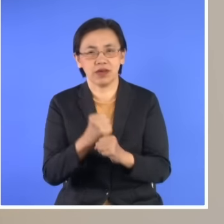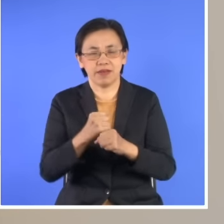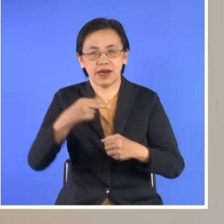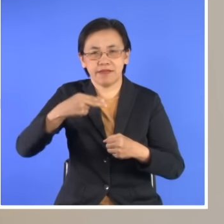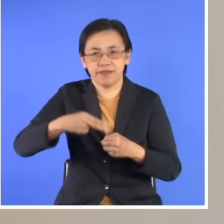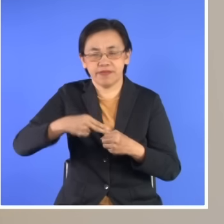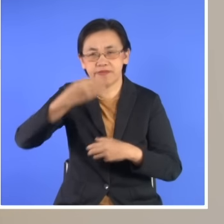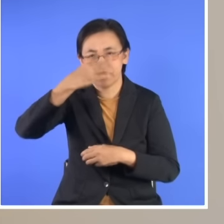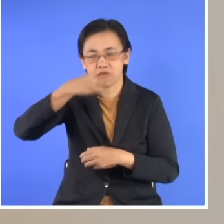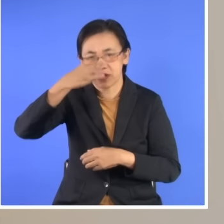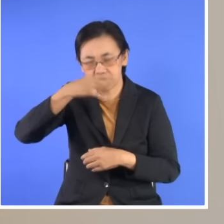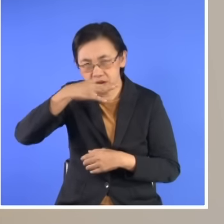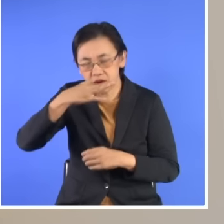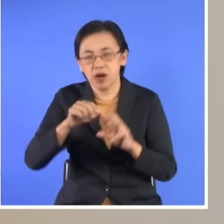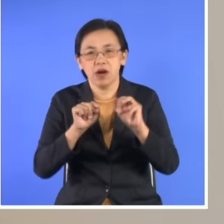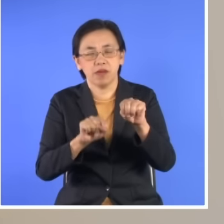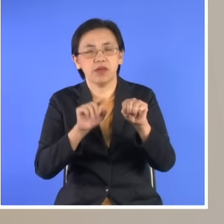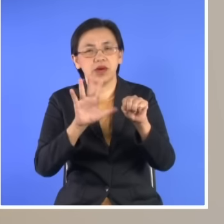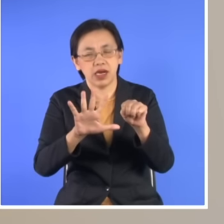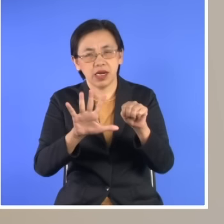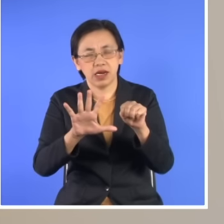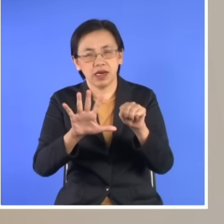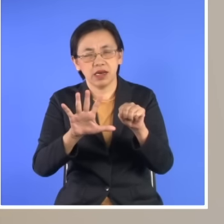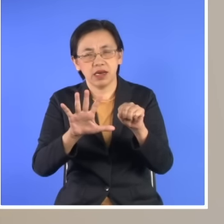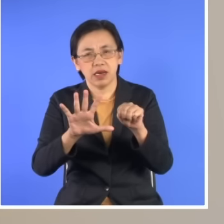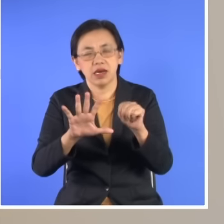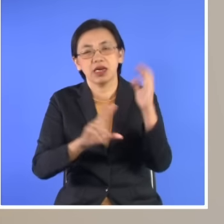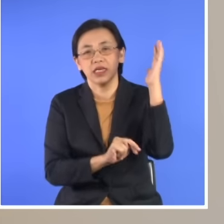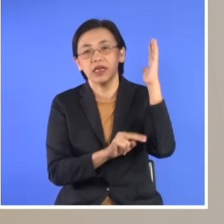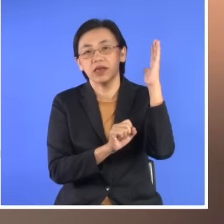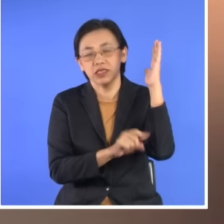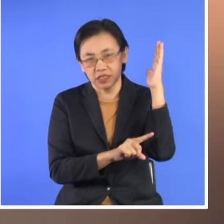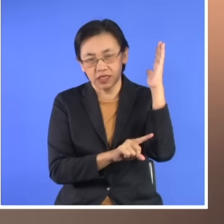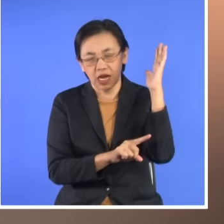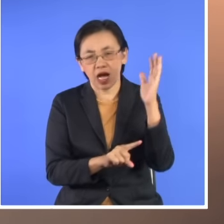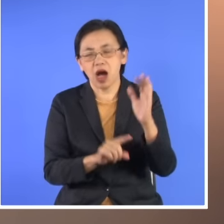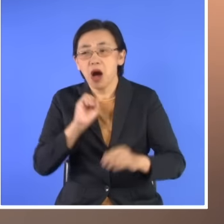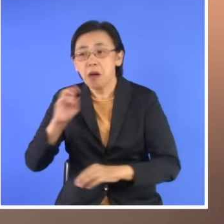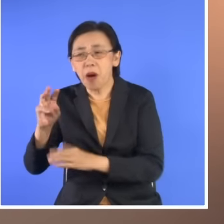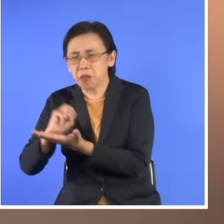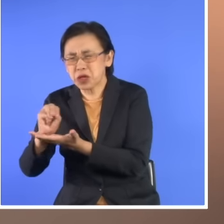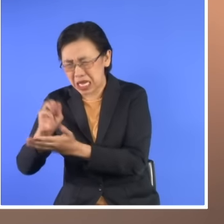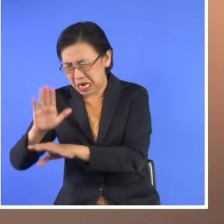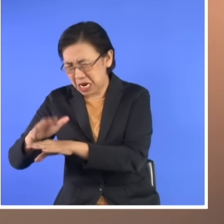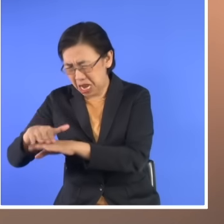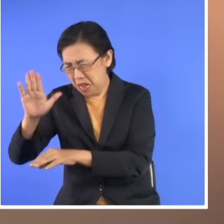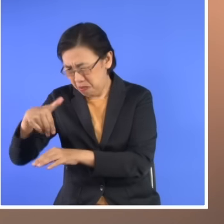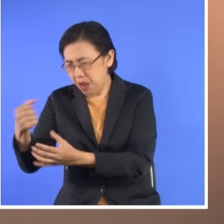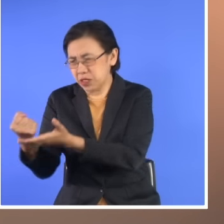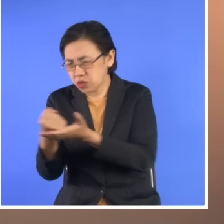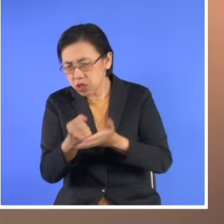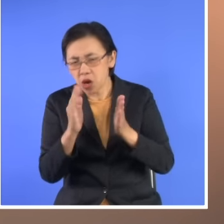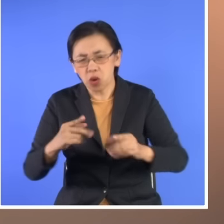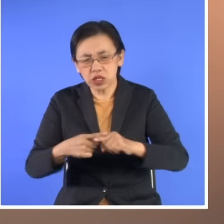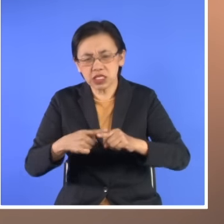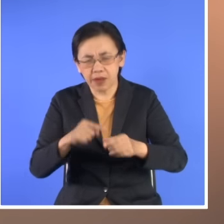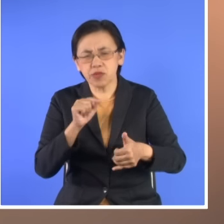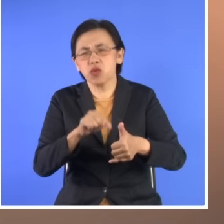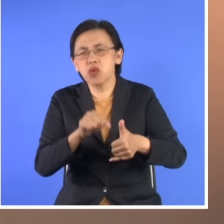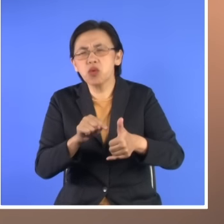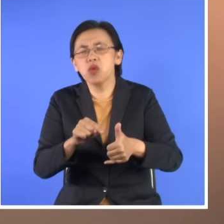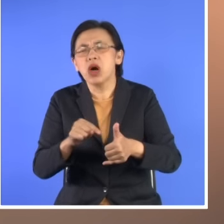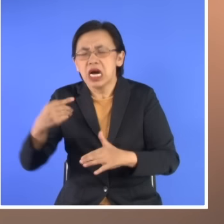ถนนอ้อมค่ายหมู่ที่ 5บนปากพูนนครศรีธรรมราชบอกว่ามีคนถูกทำร้ายได้รับบาดเจ็บนะครับและก็หนีมาอยู่ที่บริเวณปั๊ม